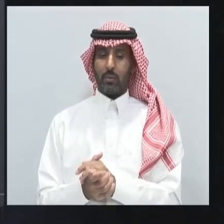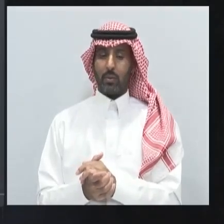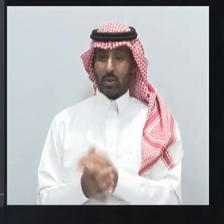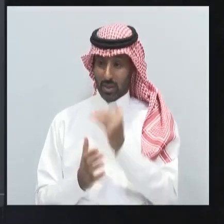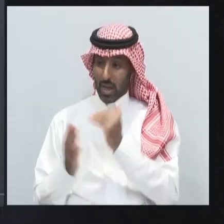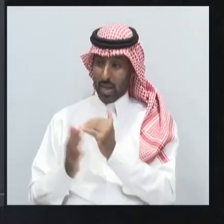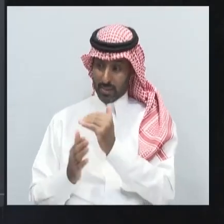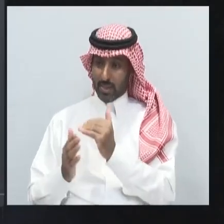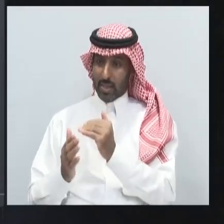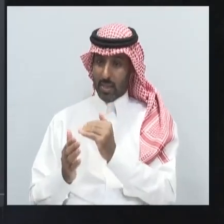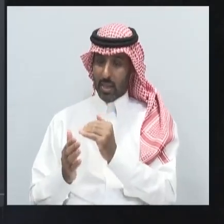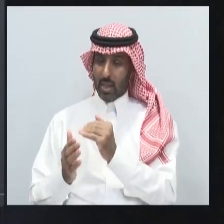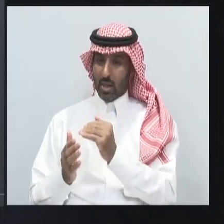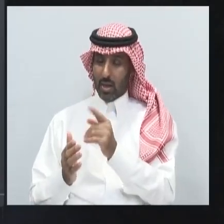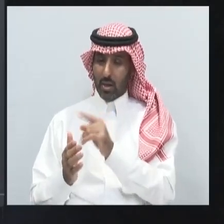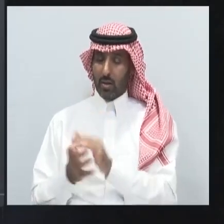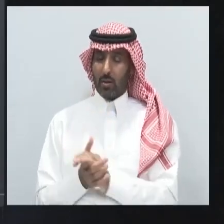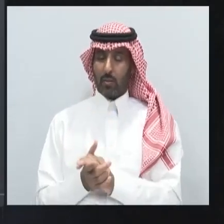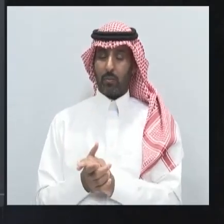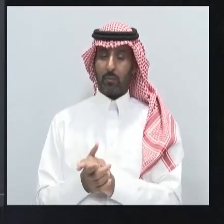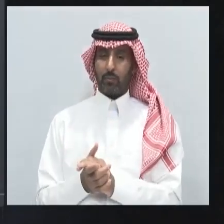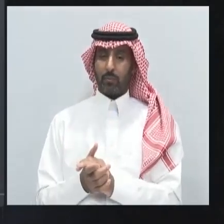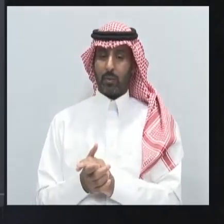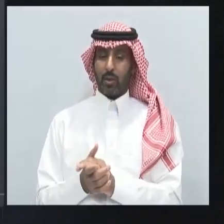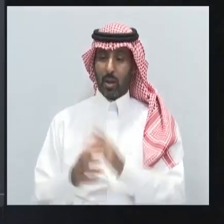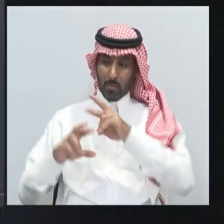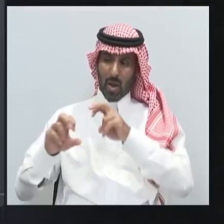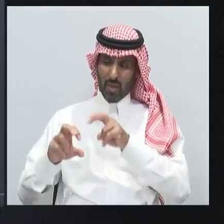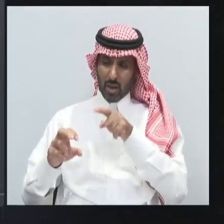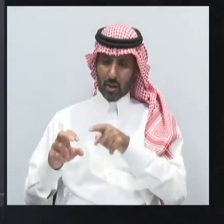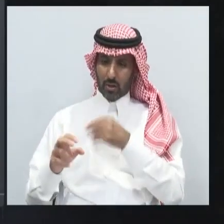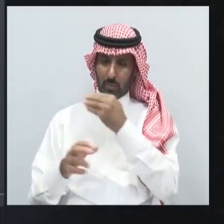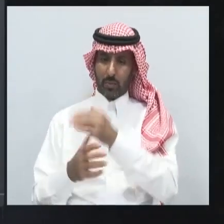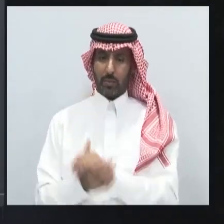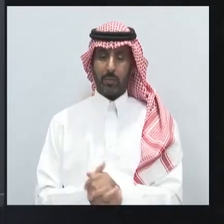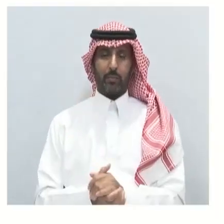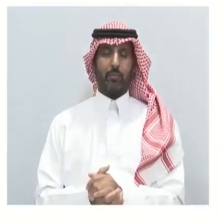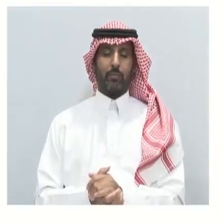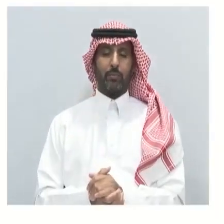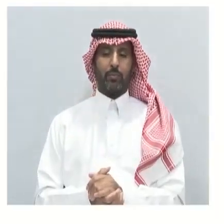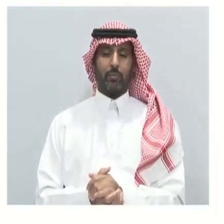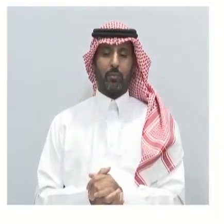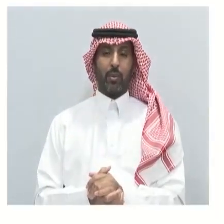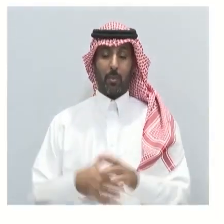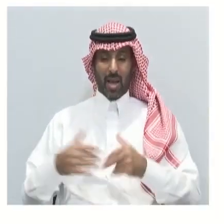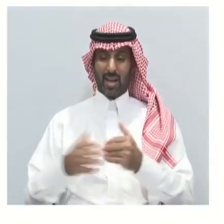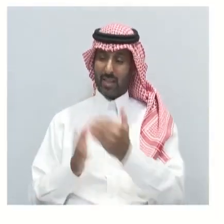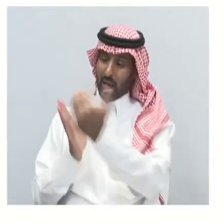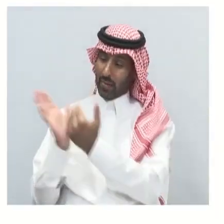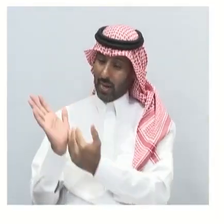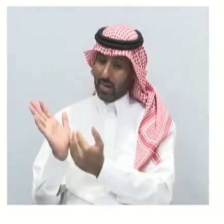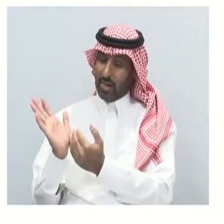قاست المدى او الاسئله الذي انت يعني او البحث الذي انت تريده مهاره عرض نتائج